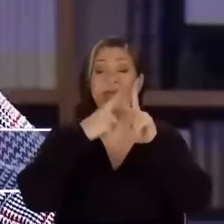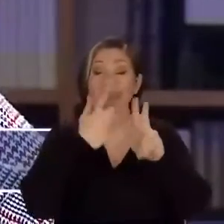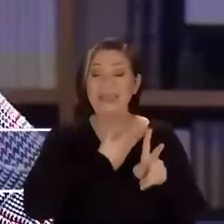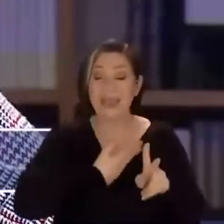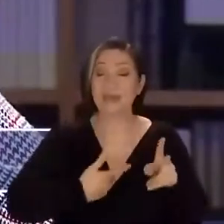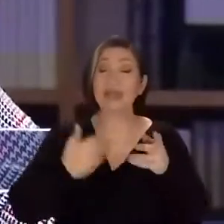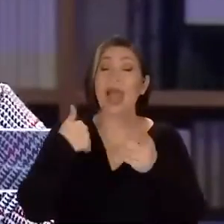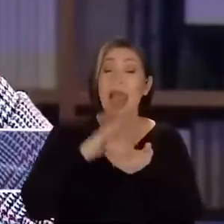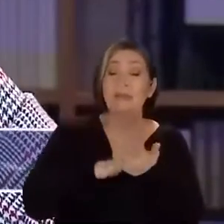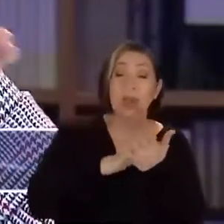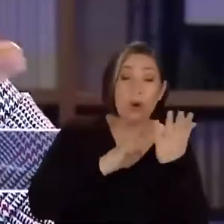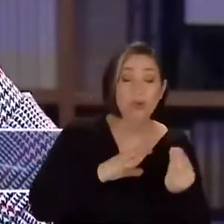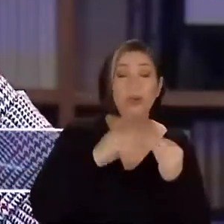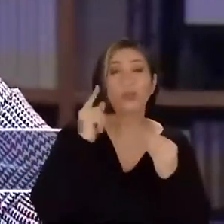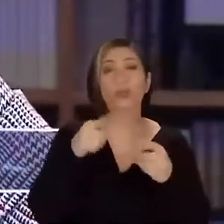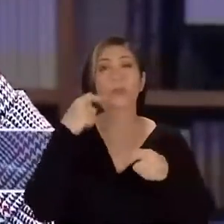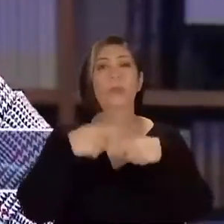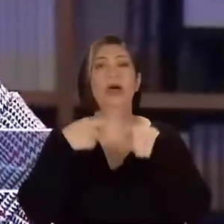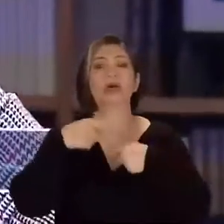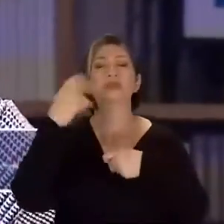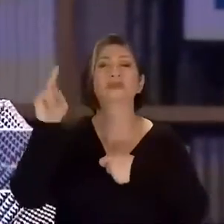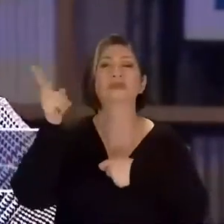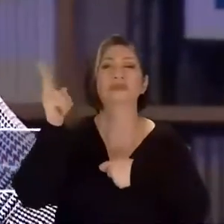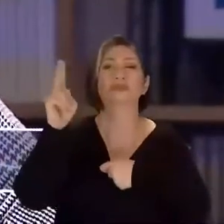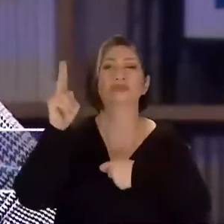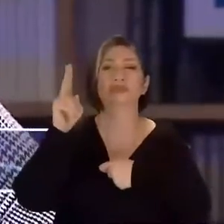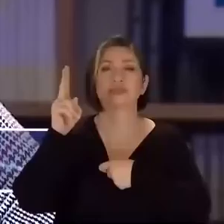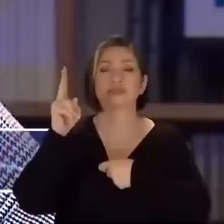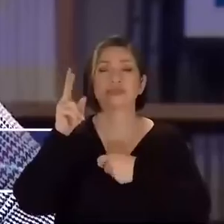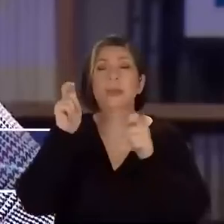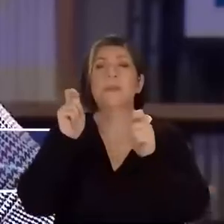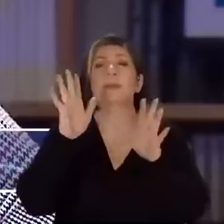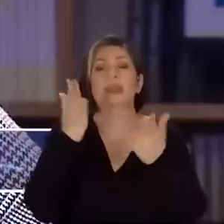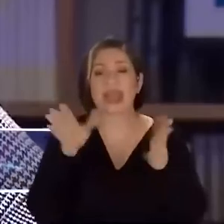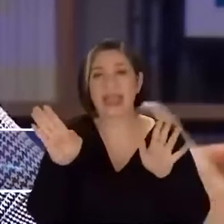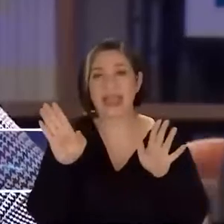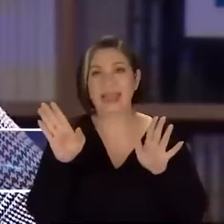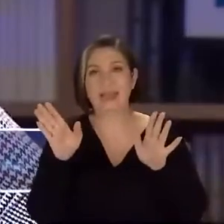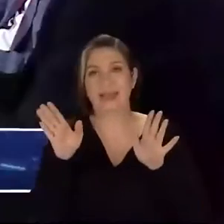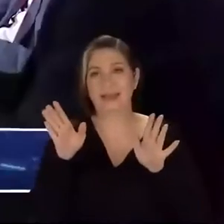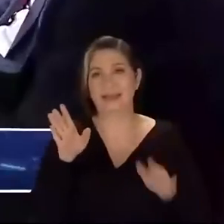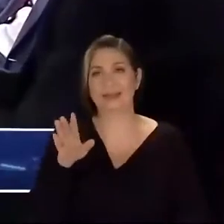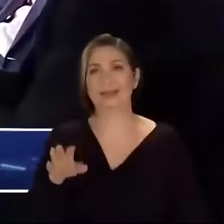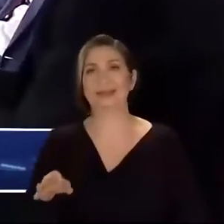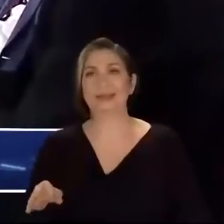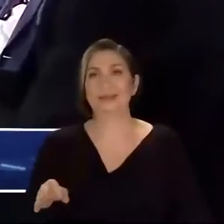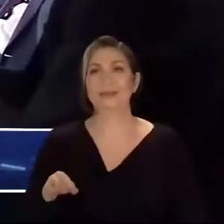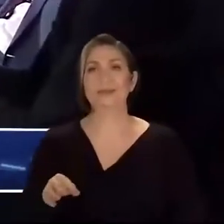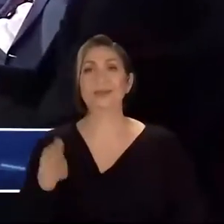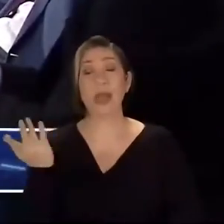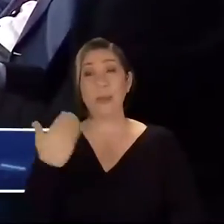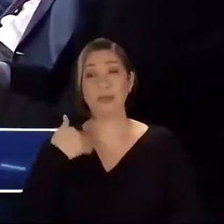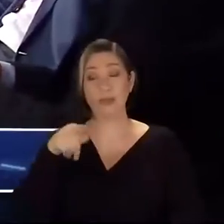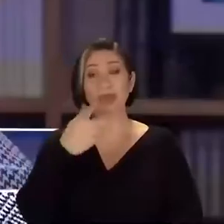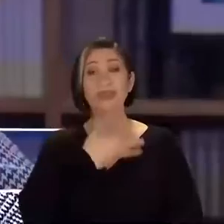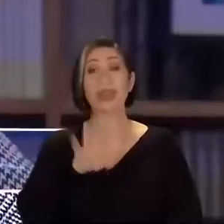kullanmak istememizin nedeni zaten bunu bankacıların buna şey yapamamaları değil. Değil ya. Resme girmeye çalışıyorlar diyelim. Ama zaten biz onun